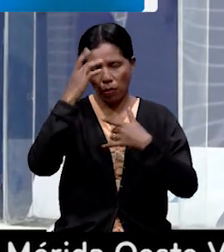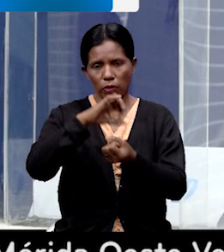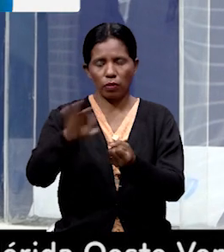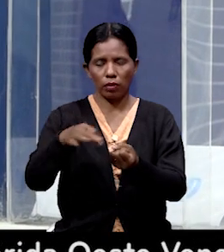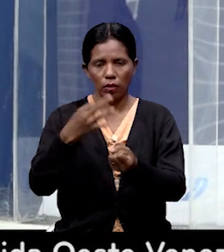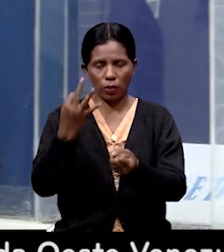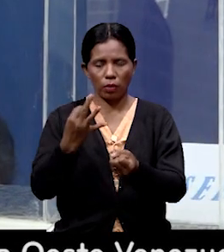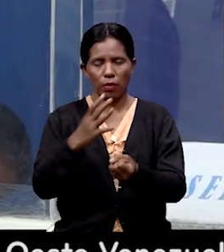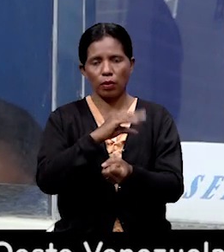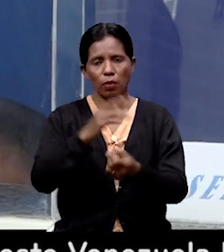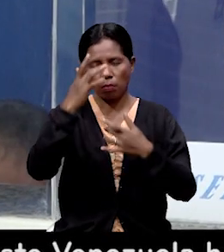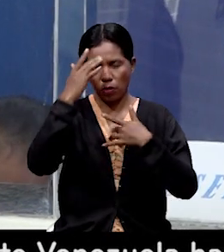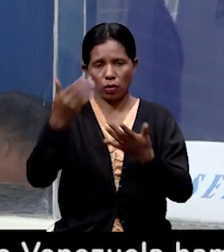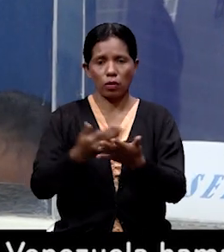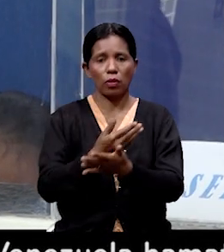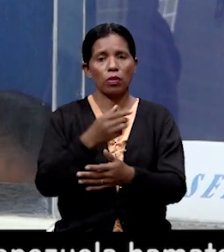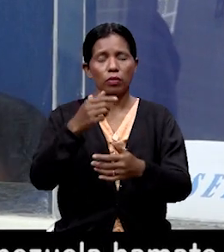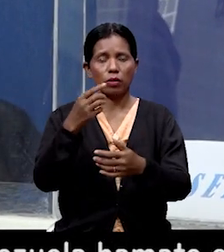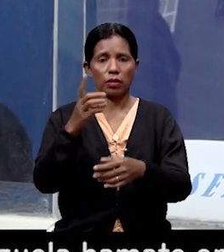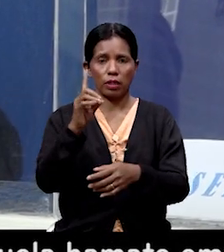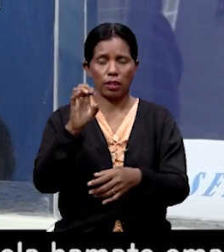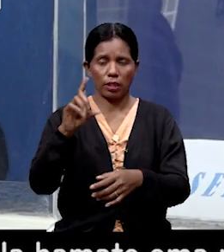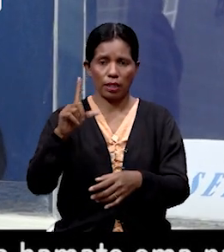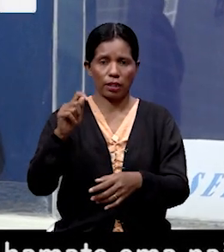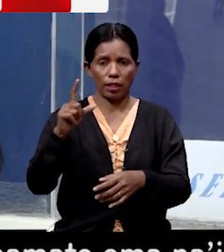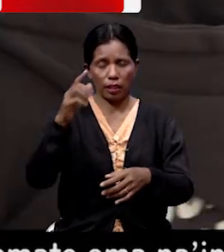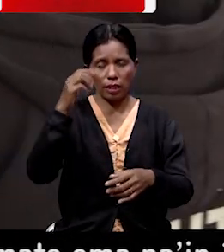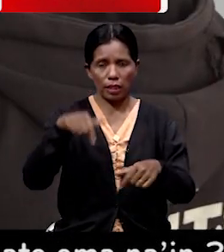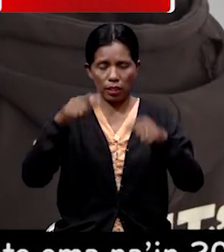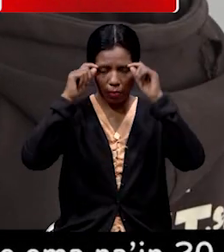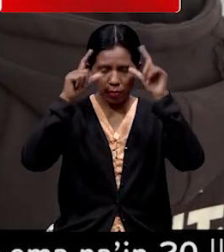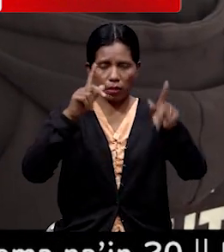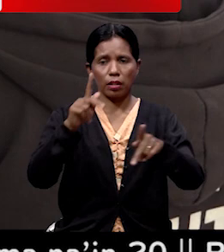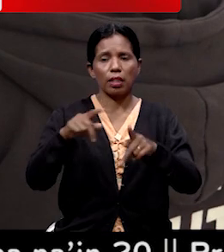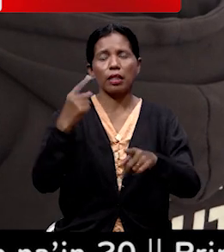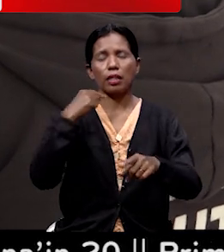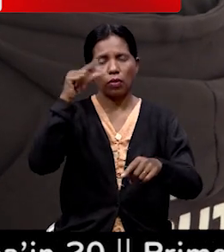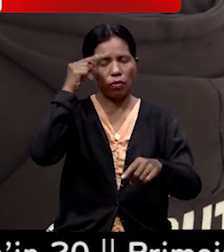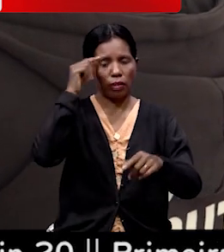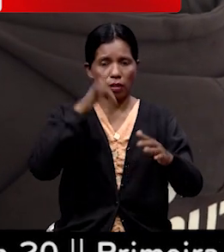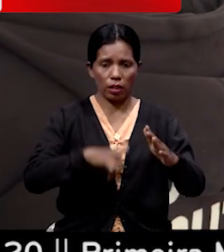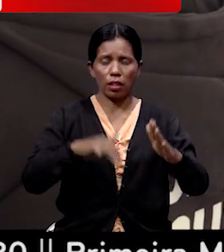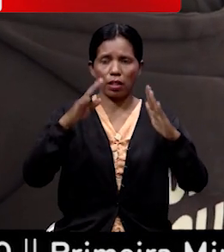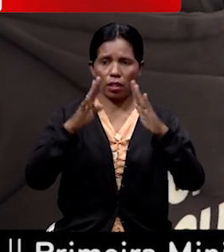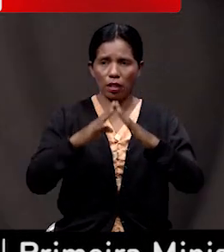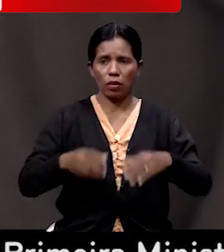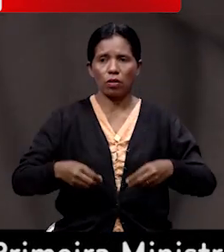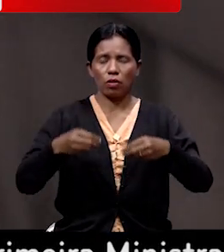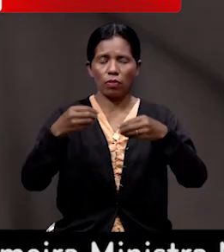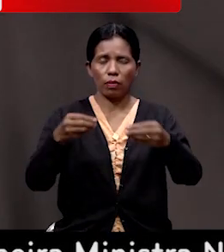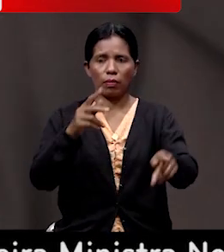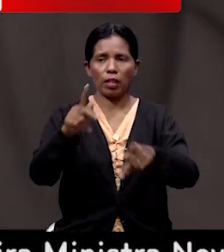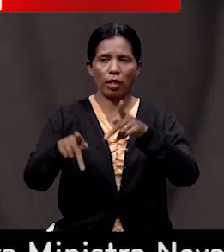COVID-19 no variante Delta ia Timor-Leste nebe obriga governo implementa confinamento obrigatório hodi implika ba klienti sira